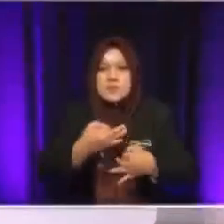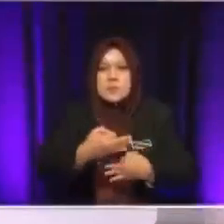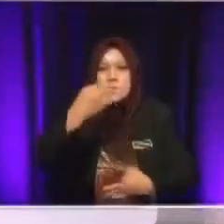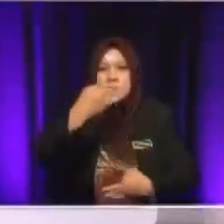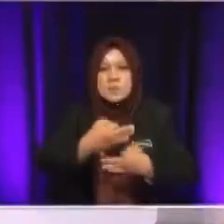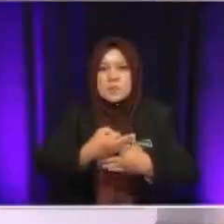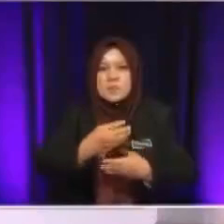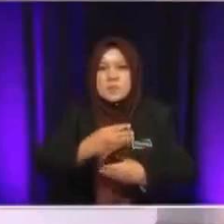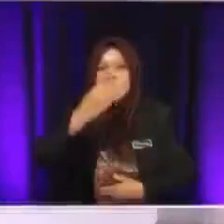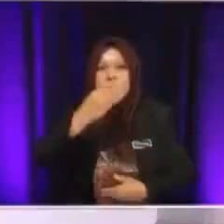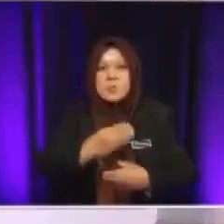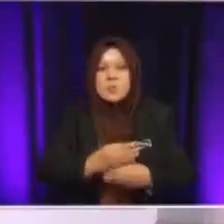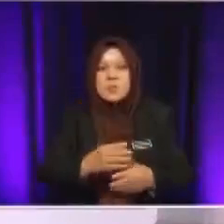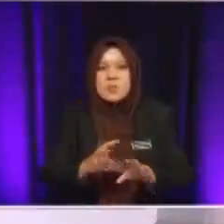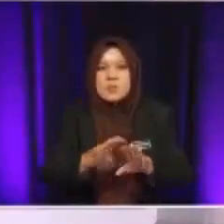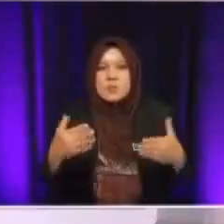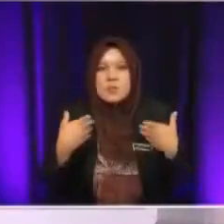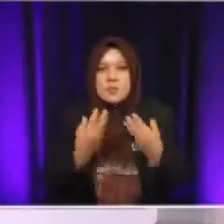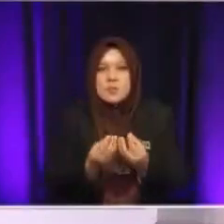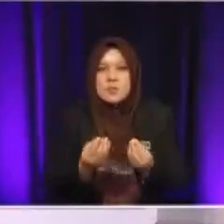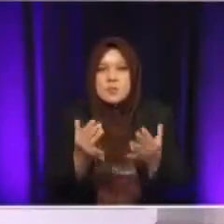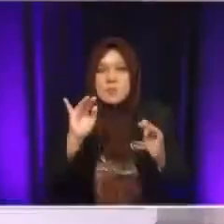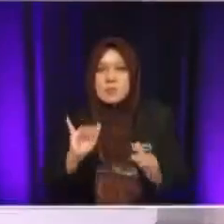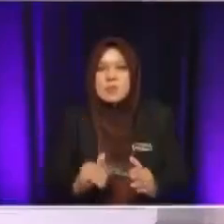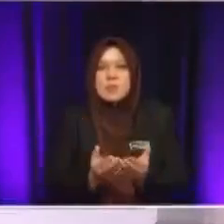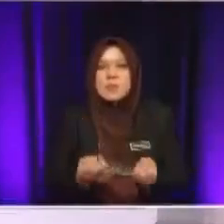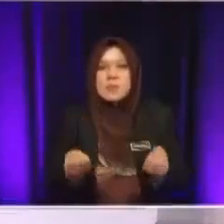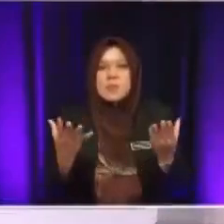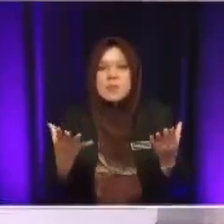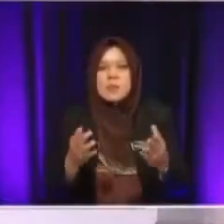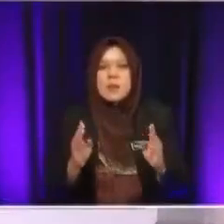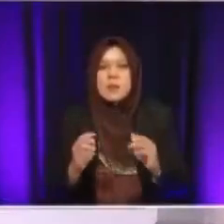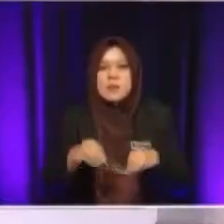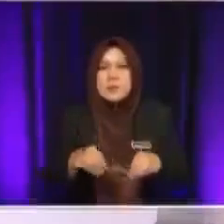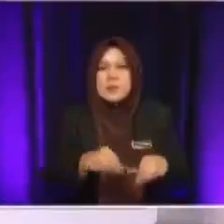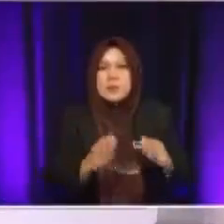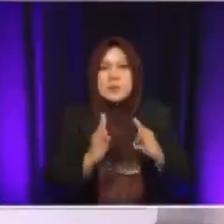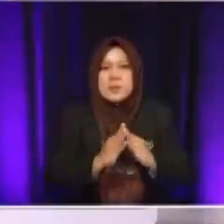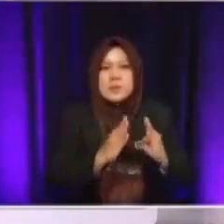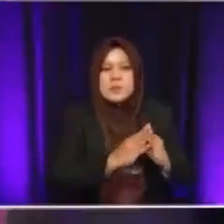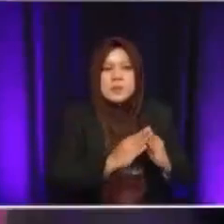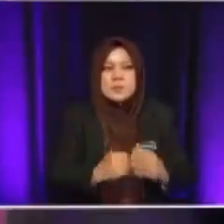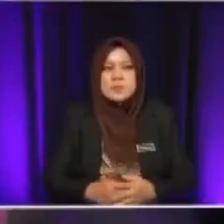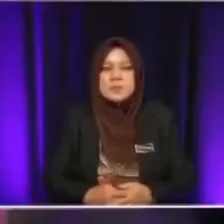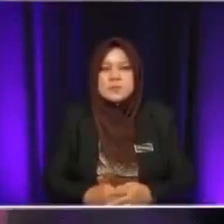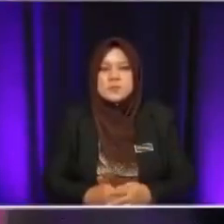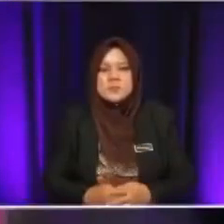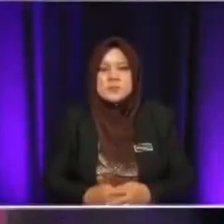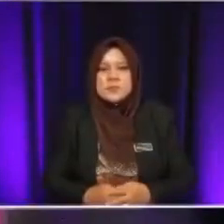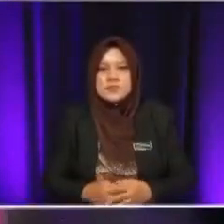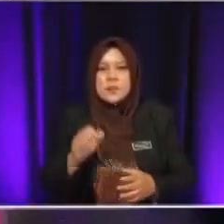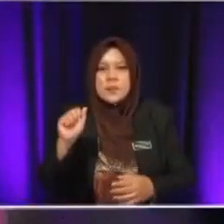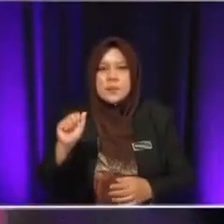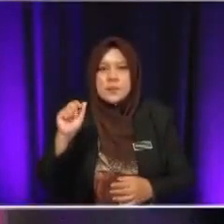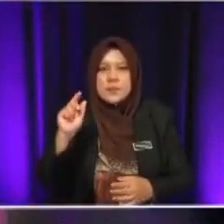kondo, rumah apartmen. Kita tak ada tanah yang banyak. So itulah pertanian bandar. Kita hasilkan makanan sendiri di dalam rumah. Okey, aquaponik ni